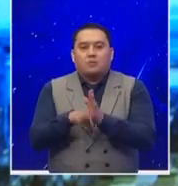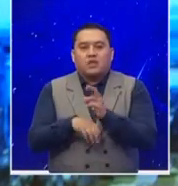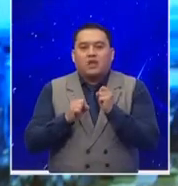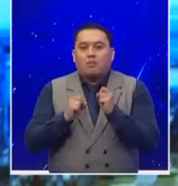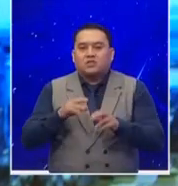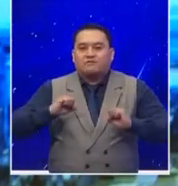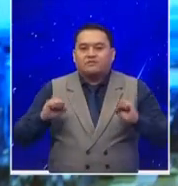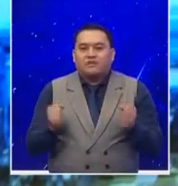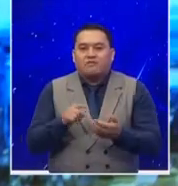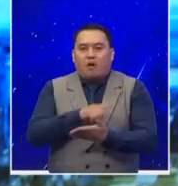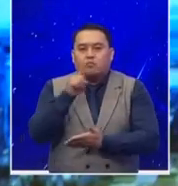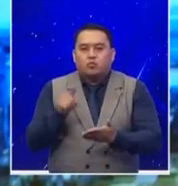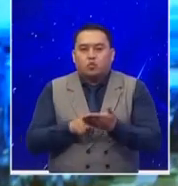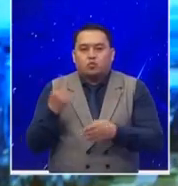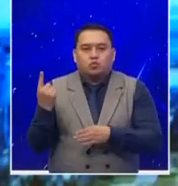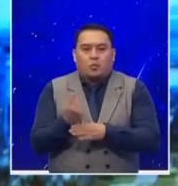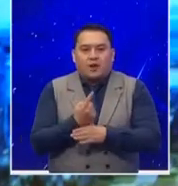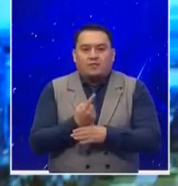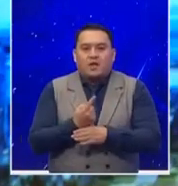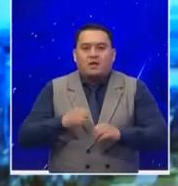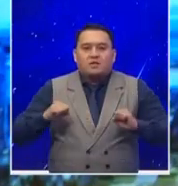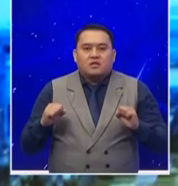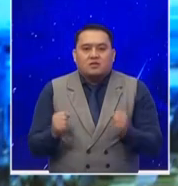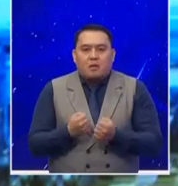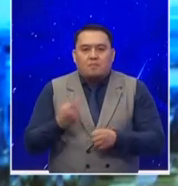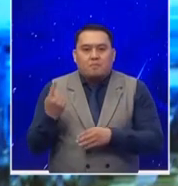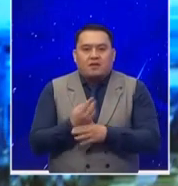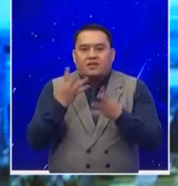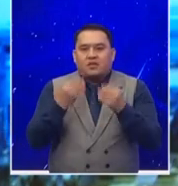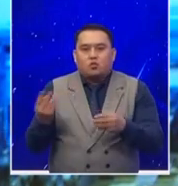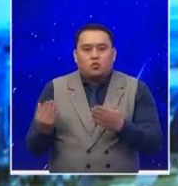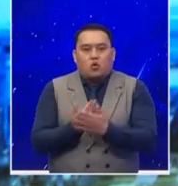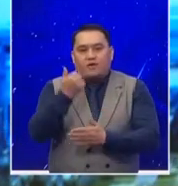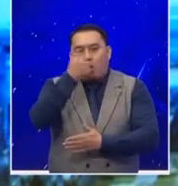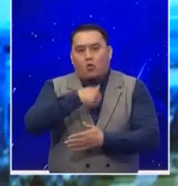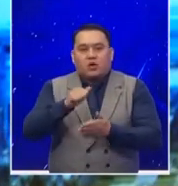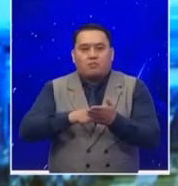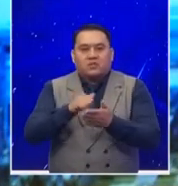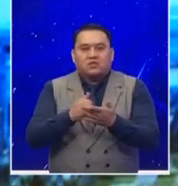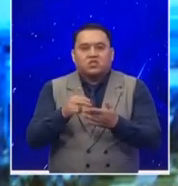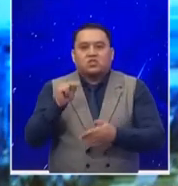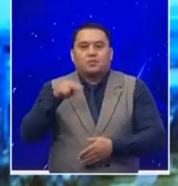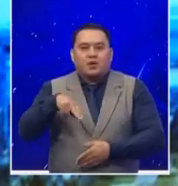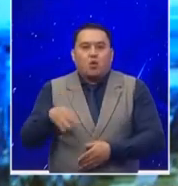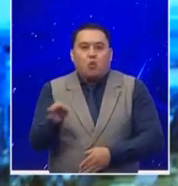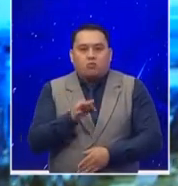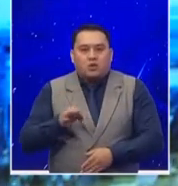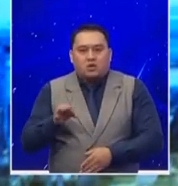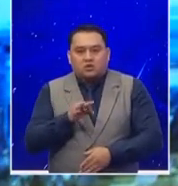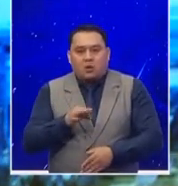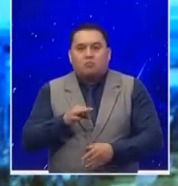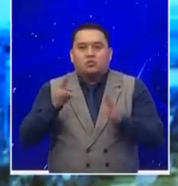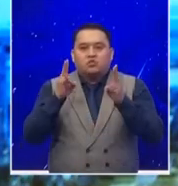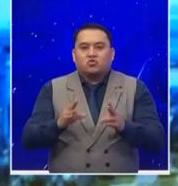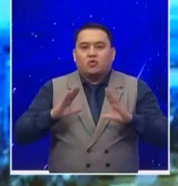Пожаробезопасность в зимний период – вопрос номер один. Холодный декабрь и морозы первых дней Нового года стали причиной нескольких ЧП в области. Еще одно